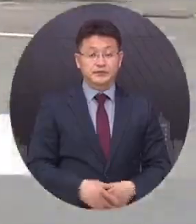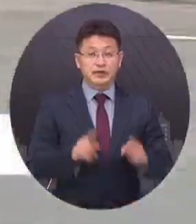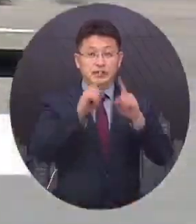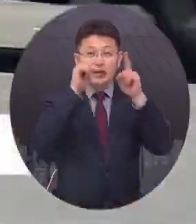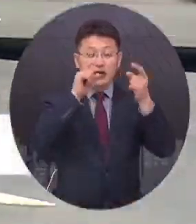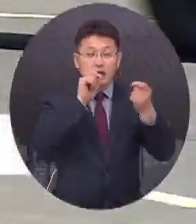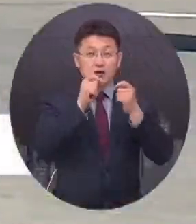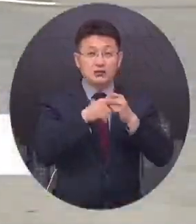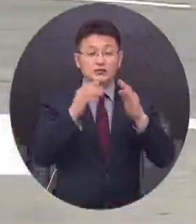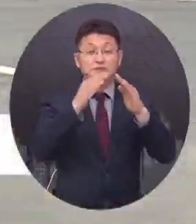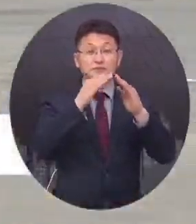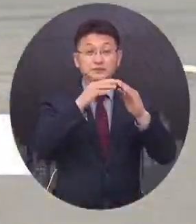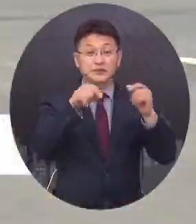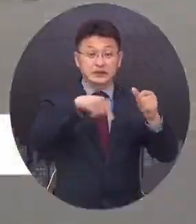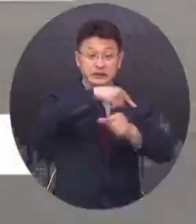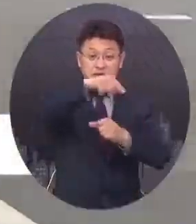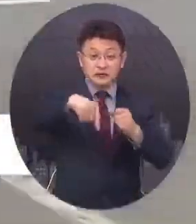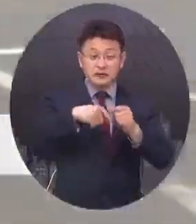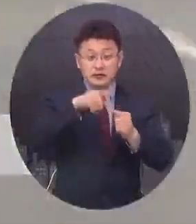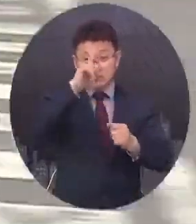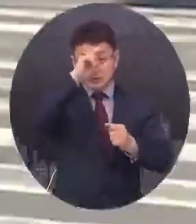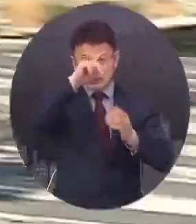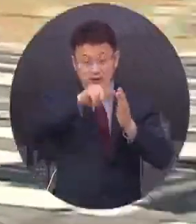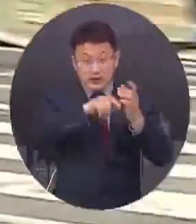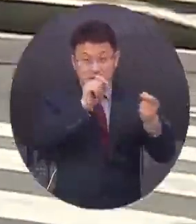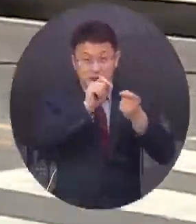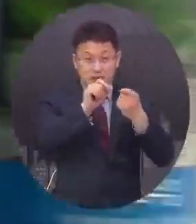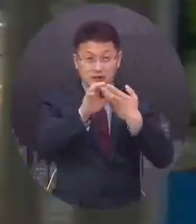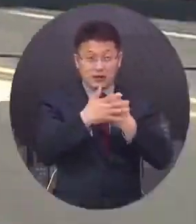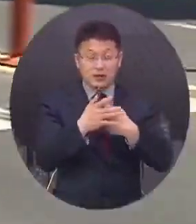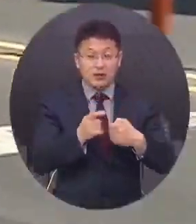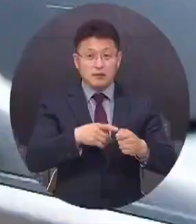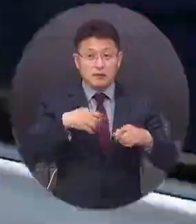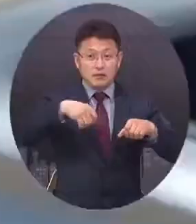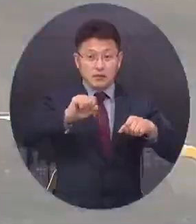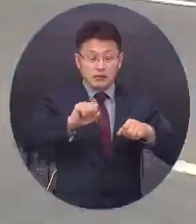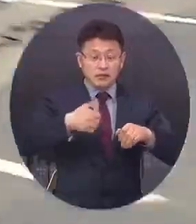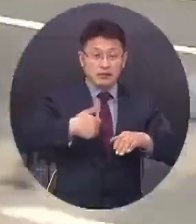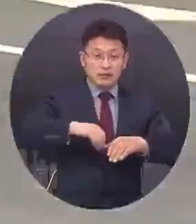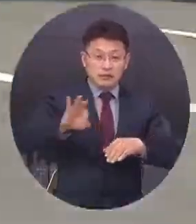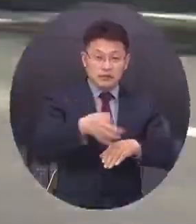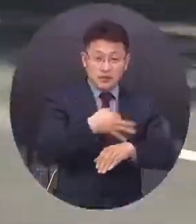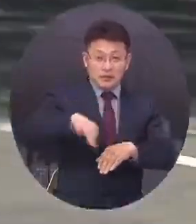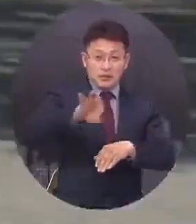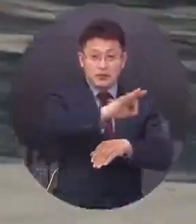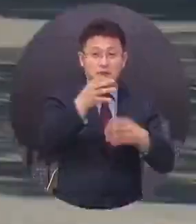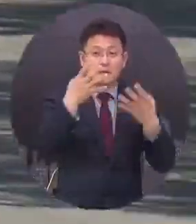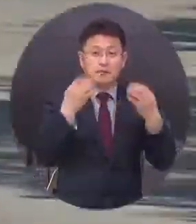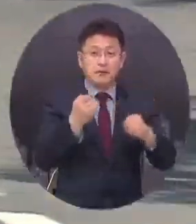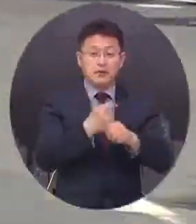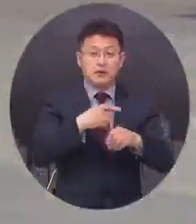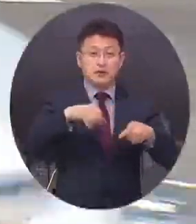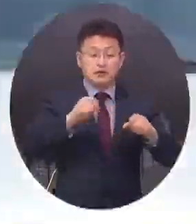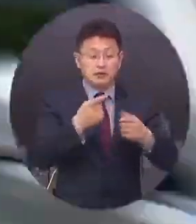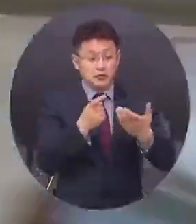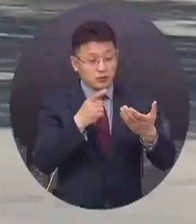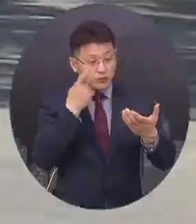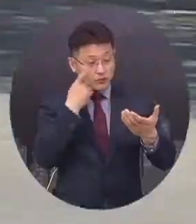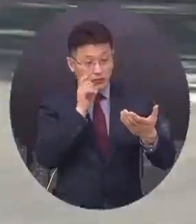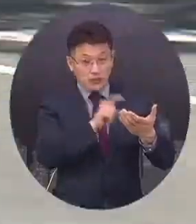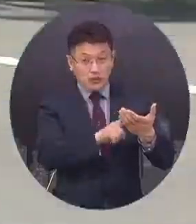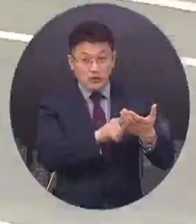대학가 인근의 한 주택가. 점심시간이 되자 배달 오토바이가 쉴새 없이 도로를 질주합니다. 운행 중 휴대전화를